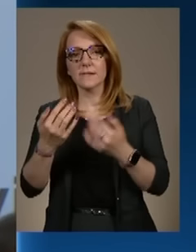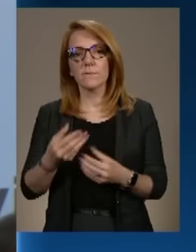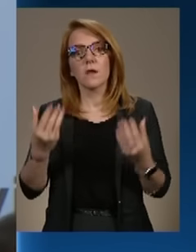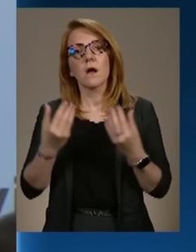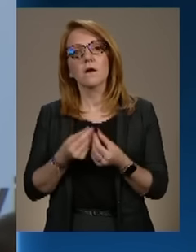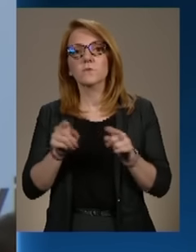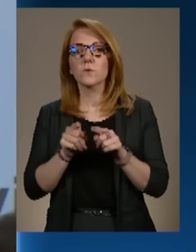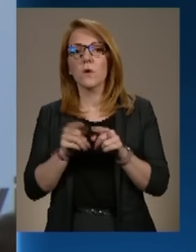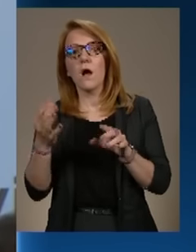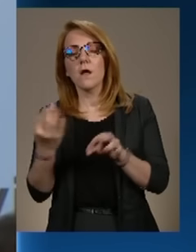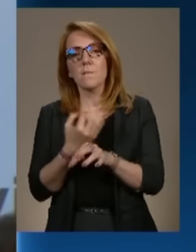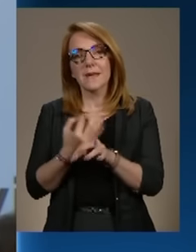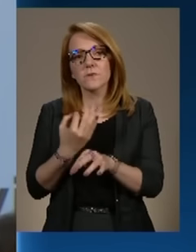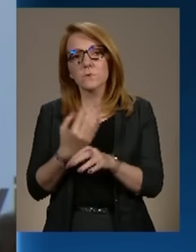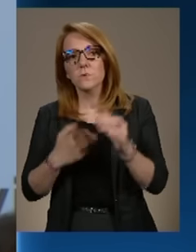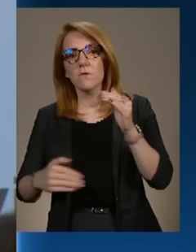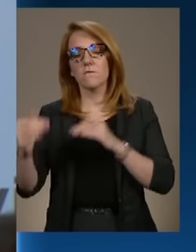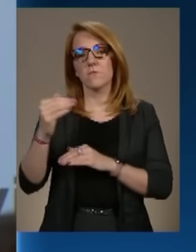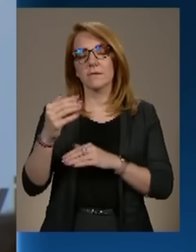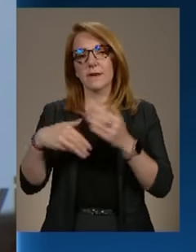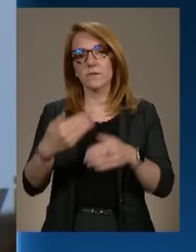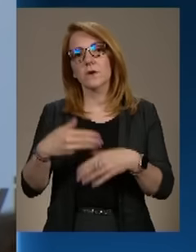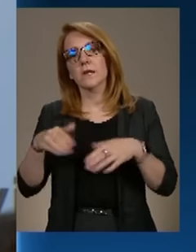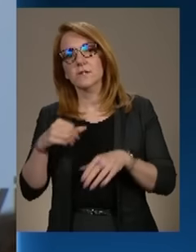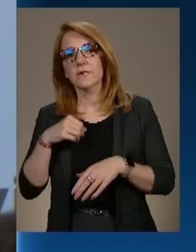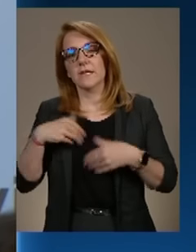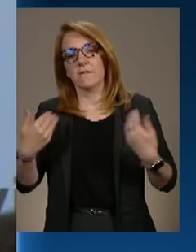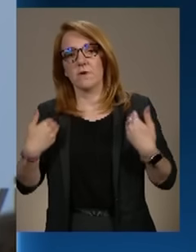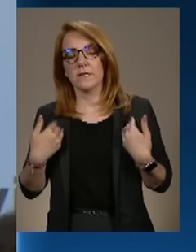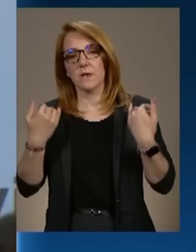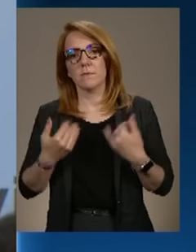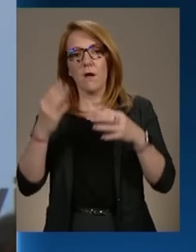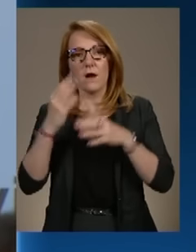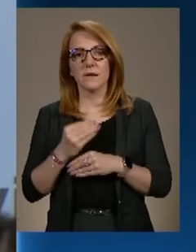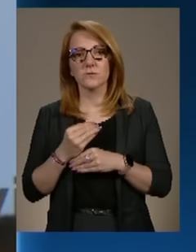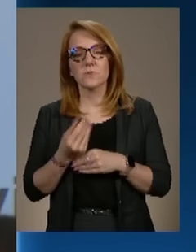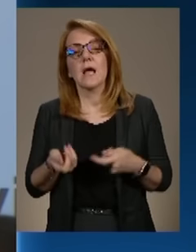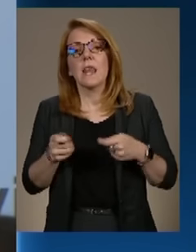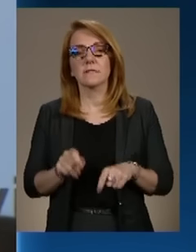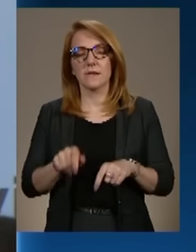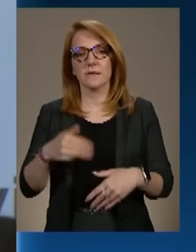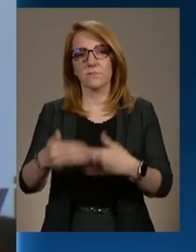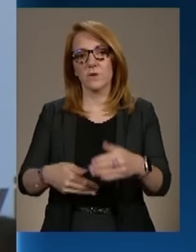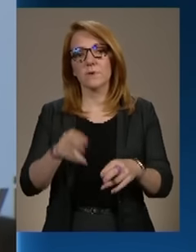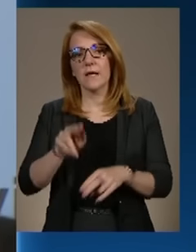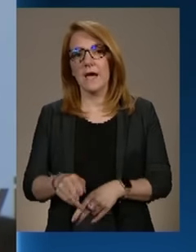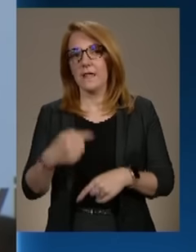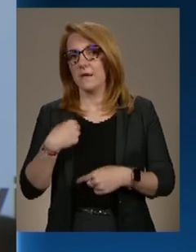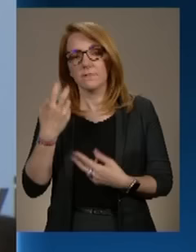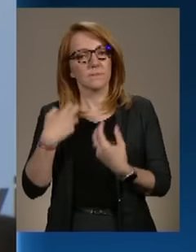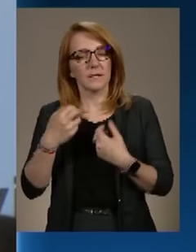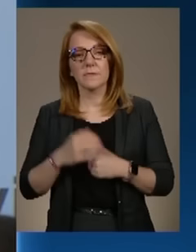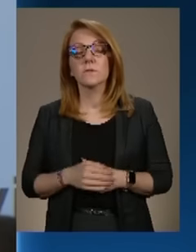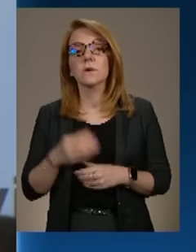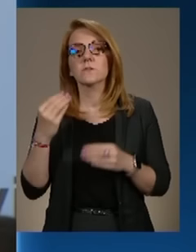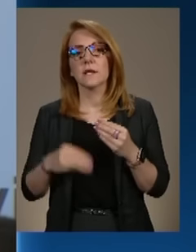meggyőző fölénybe kerüljön akár karácsony gergely akár én ami ma este lezárja ezt a folyamatot erre én nem számítok éppen